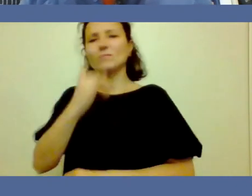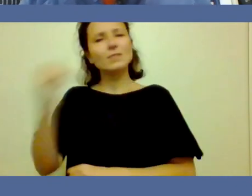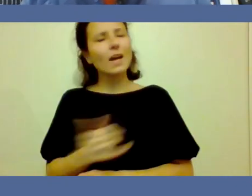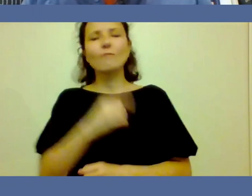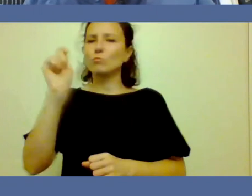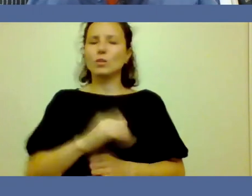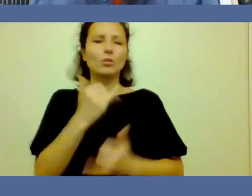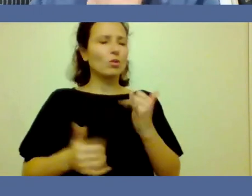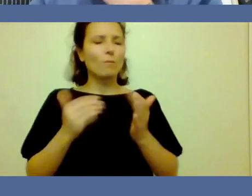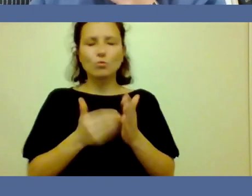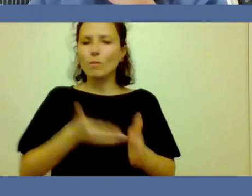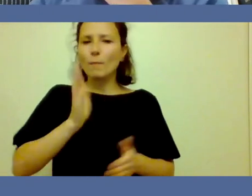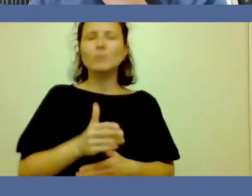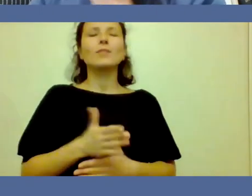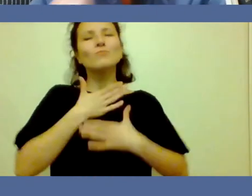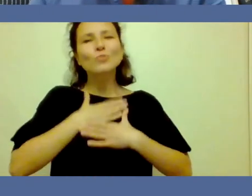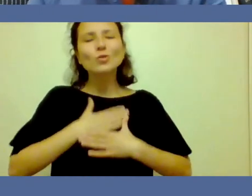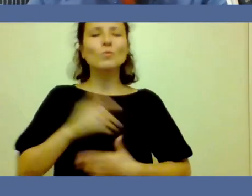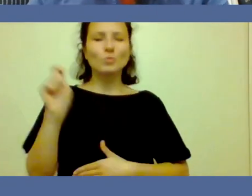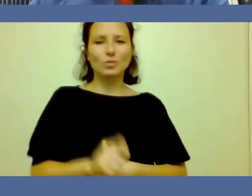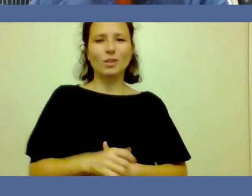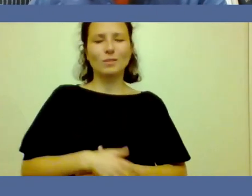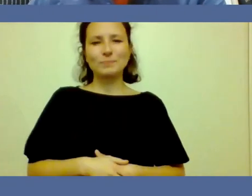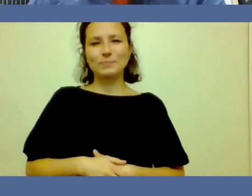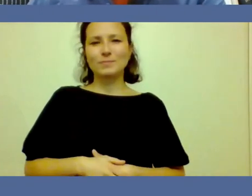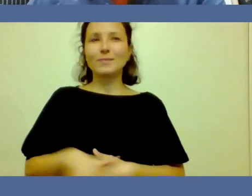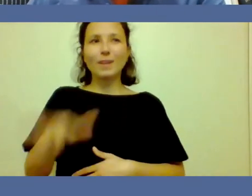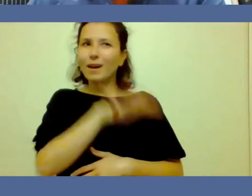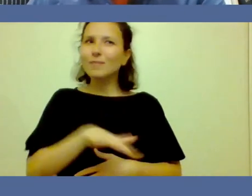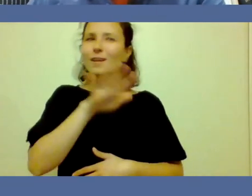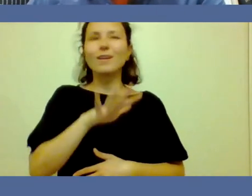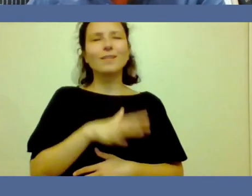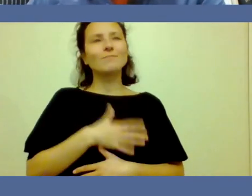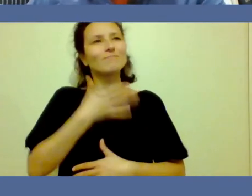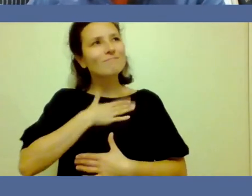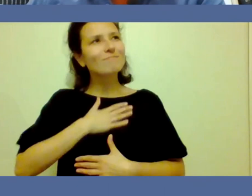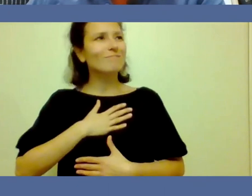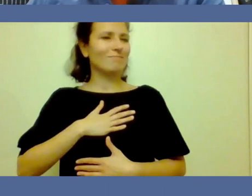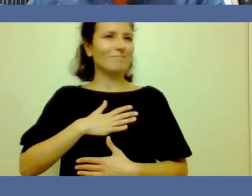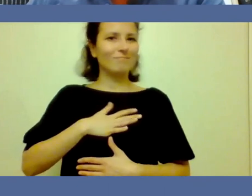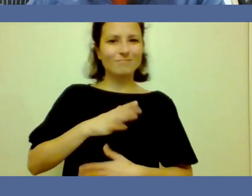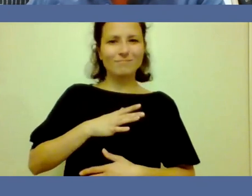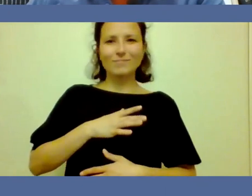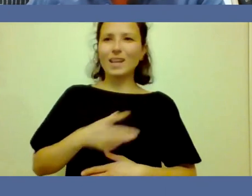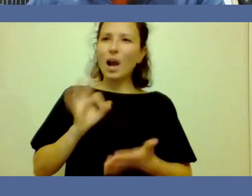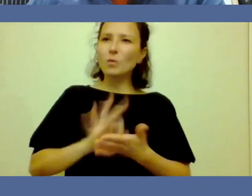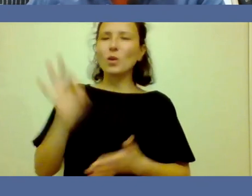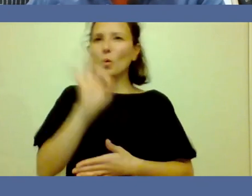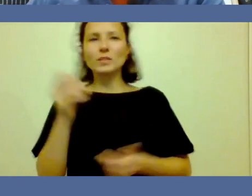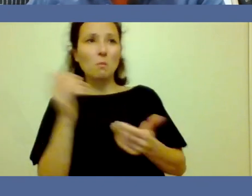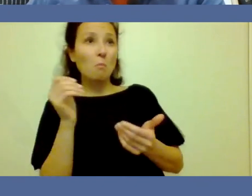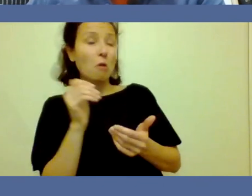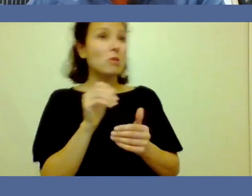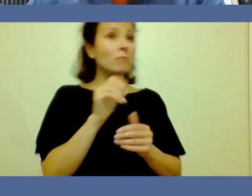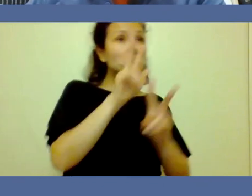taka potrzeba, z przyjemnością. A teren jest naprawdę łaskawy i przy okazji można by było badać, bo może jakaś fabuła